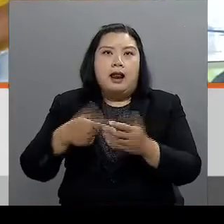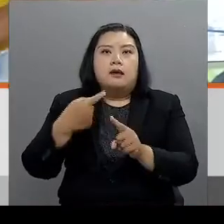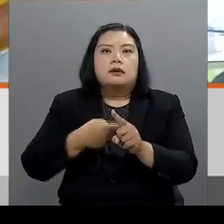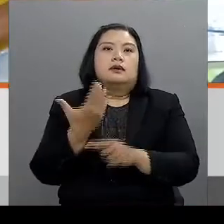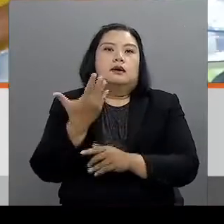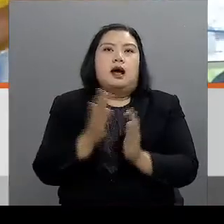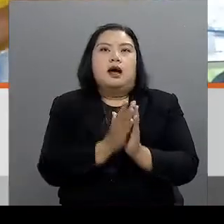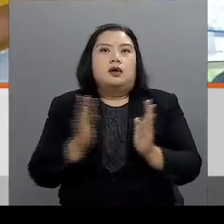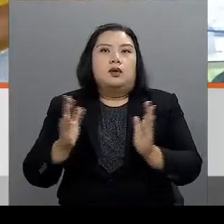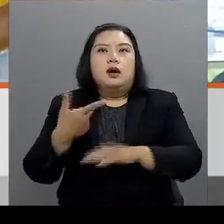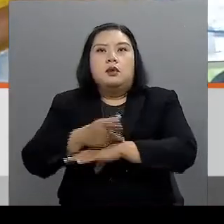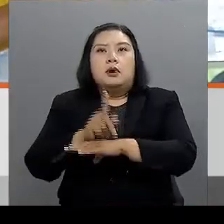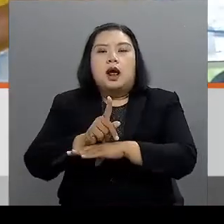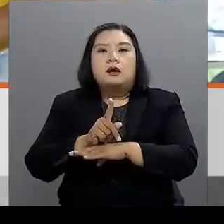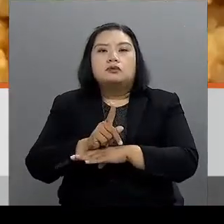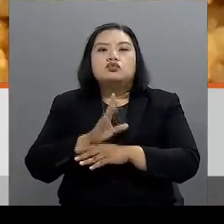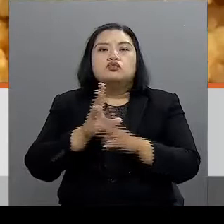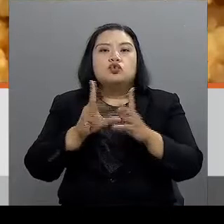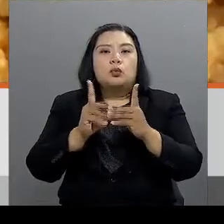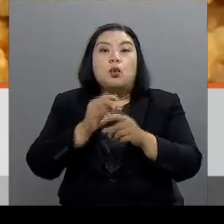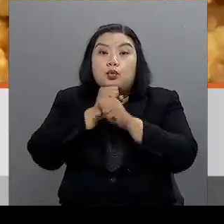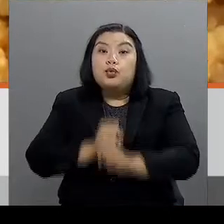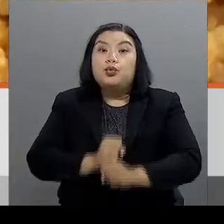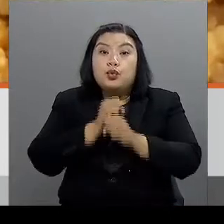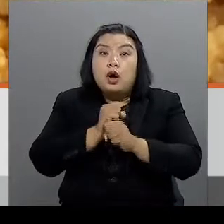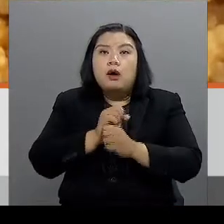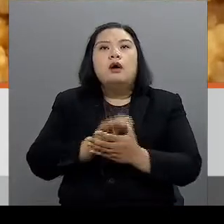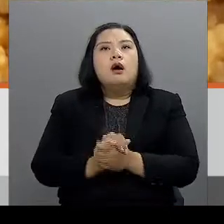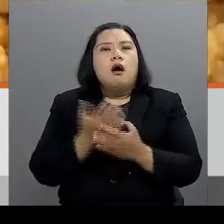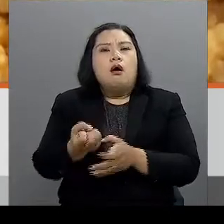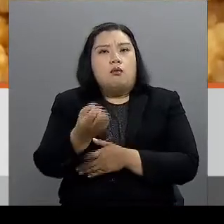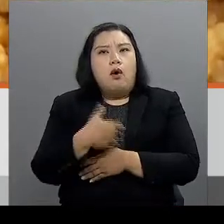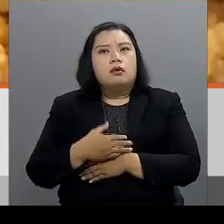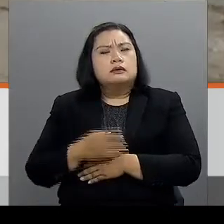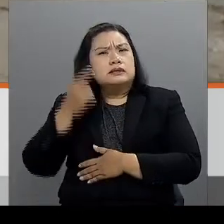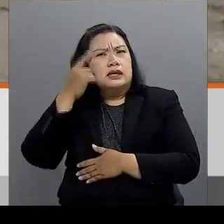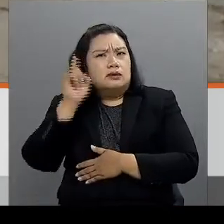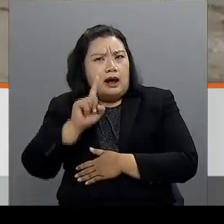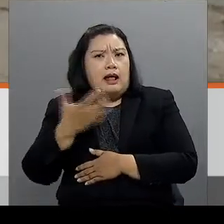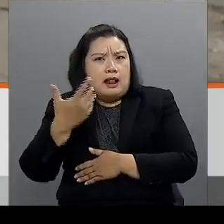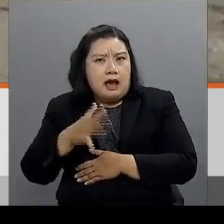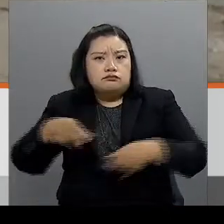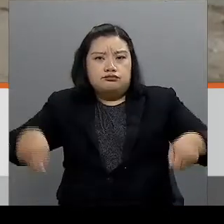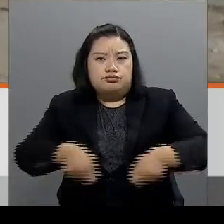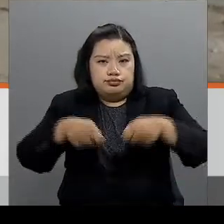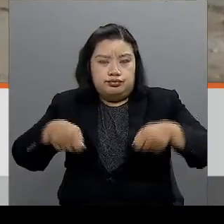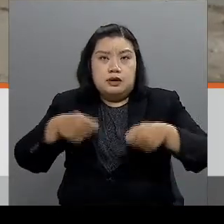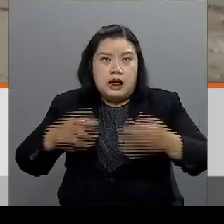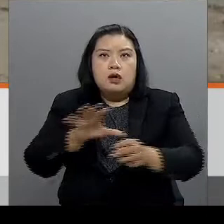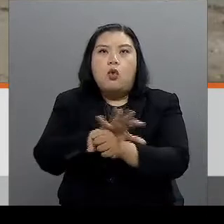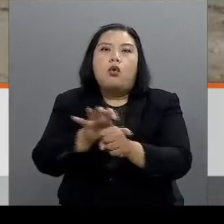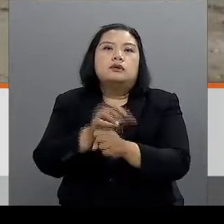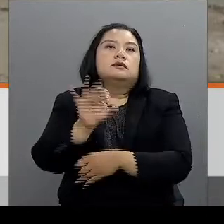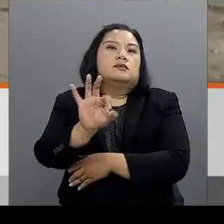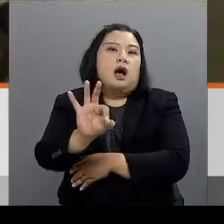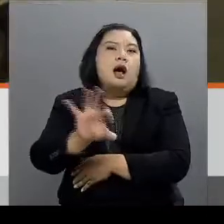มผู้สูงอายุชุมชนหนองหอยเปิดเผยนะคะว่าที่มาของการตั้งครัวแม่อุ้ยร่วมใจต้านภัยโควิด -19 มาจากภ